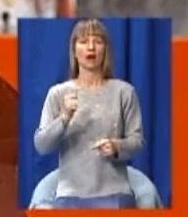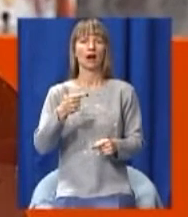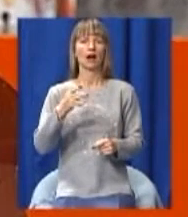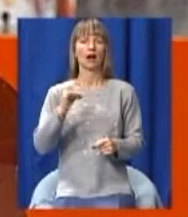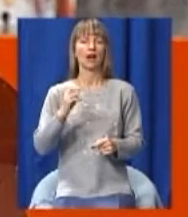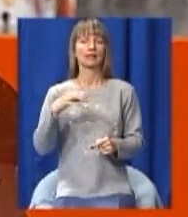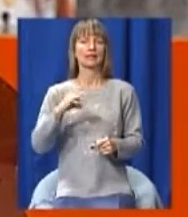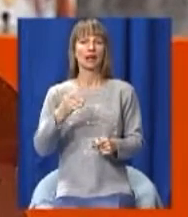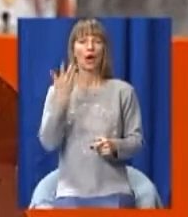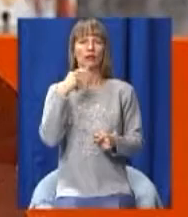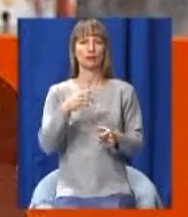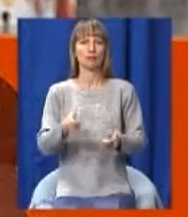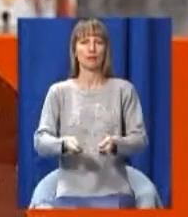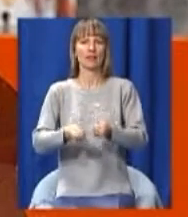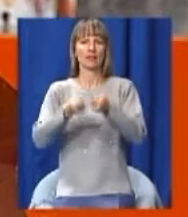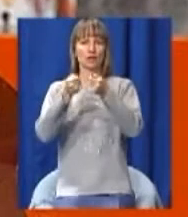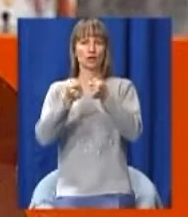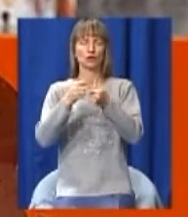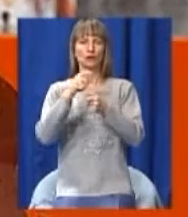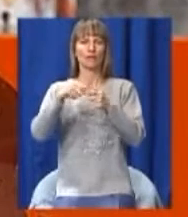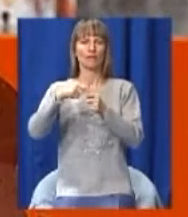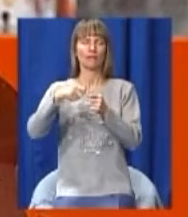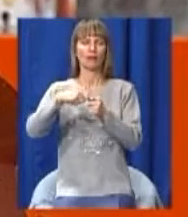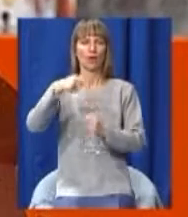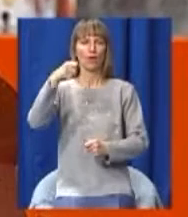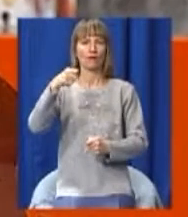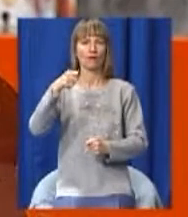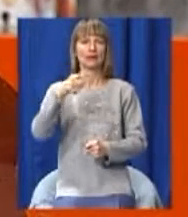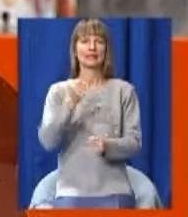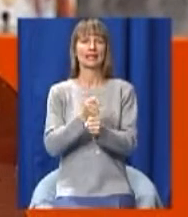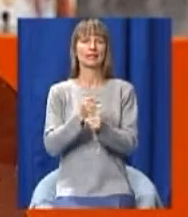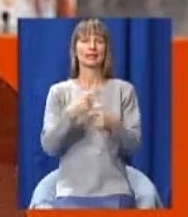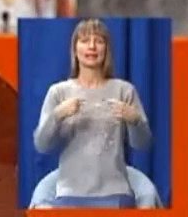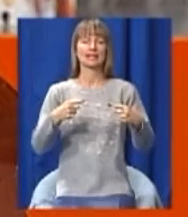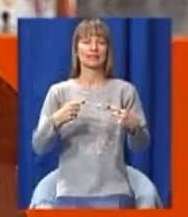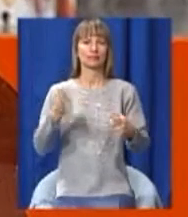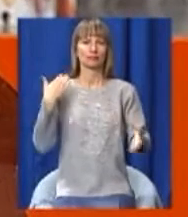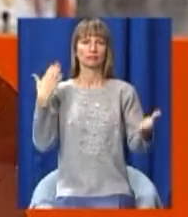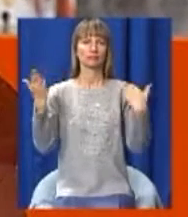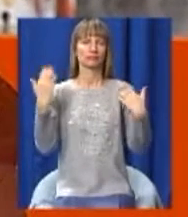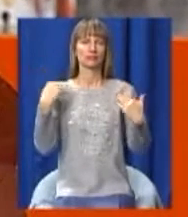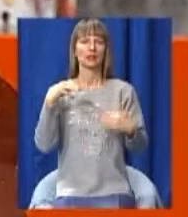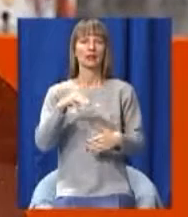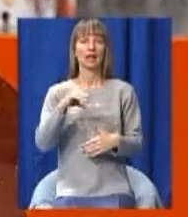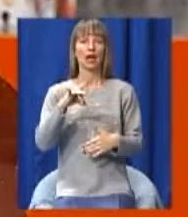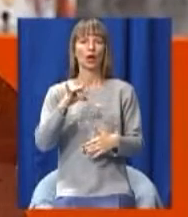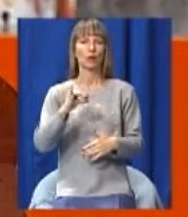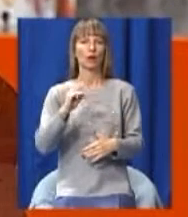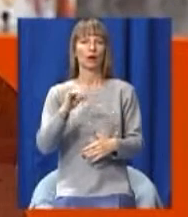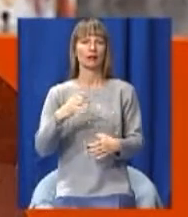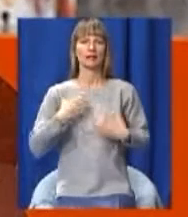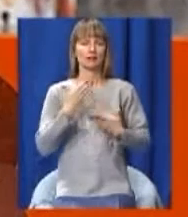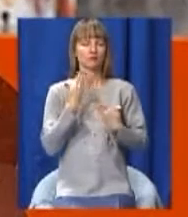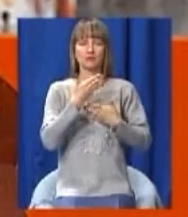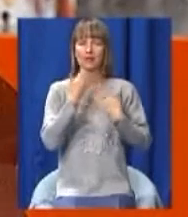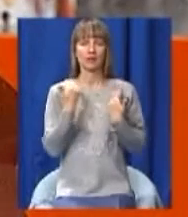коли тебе підвішують за вірьовки, та ти робиш різні трюки. А не страшно взагалі отак? Ні. І